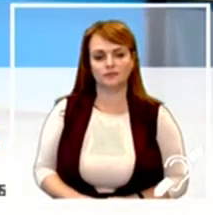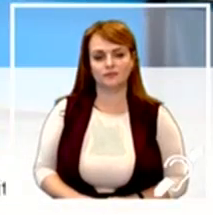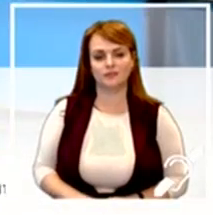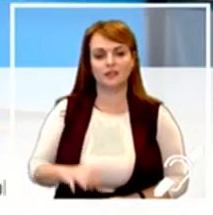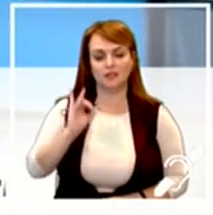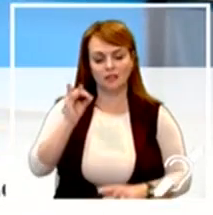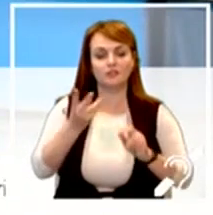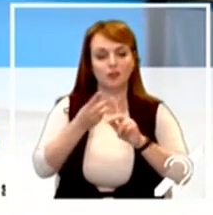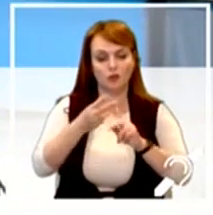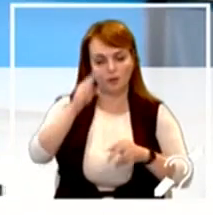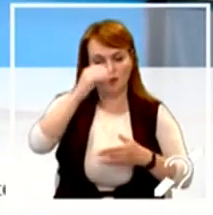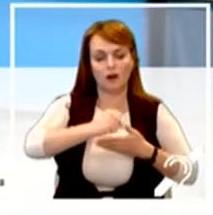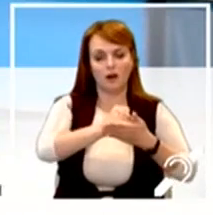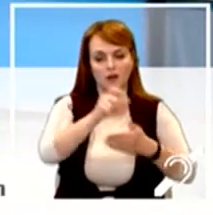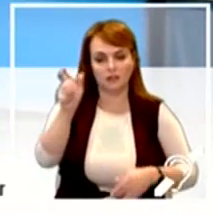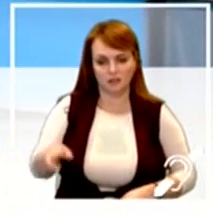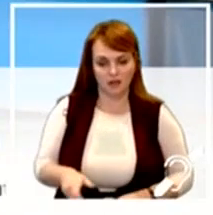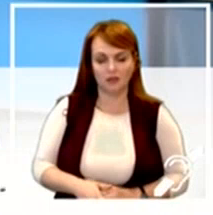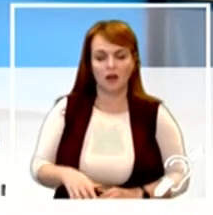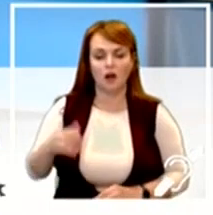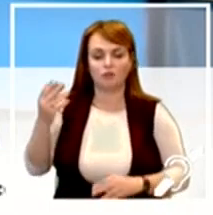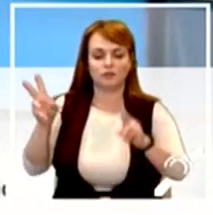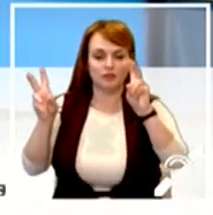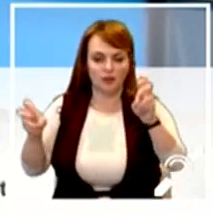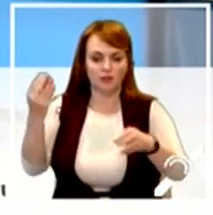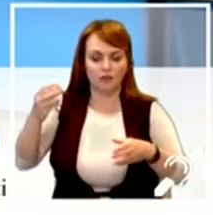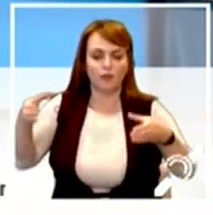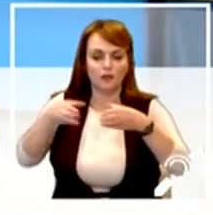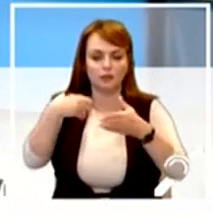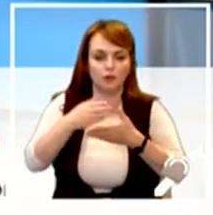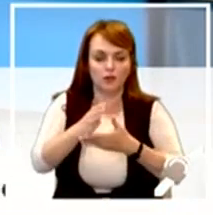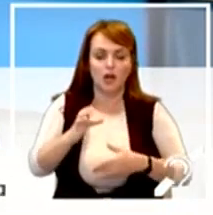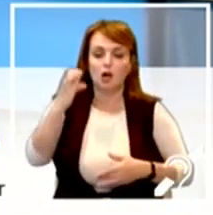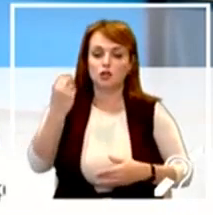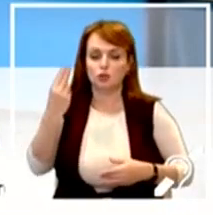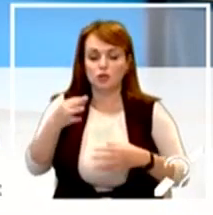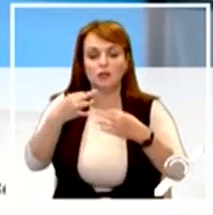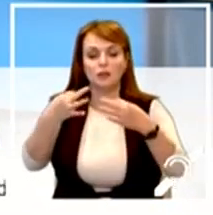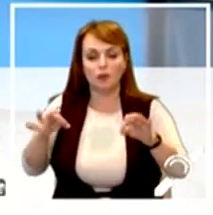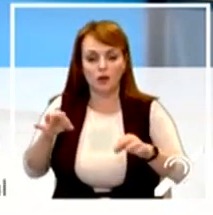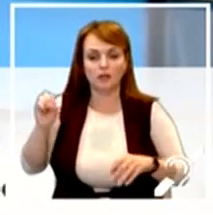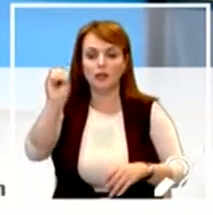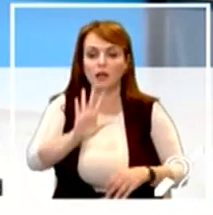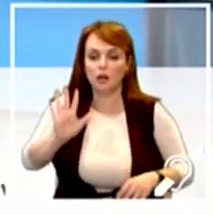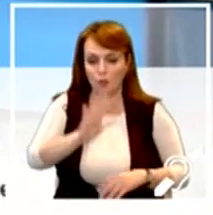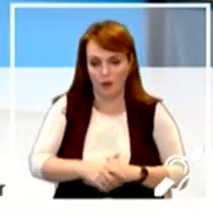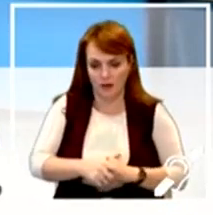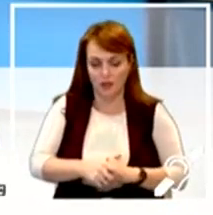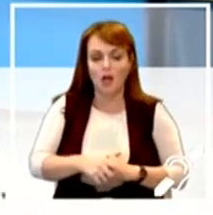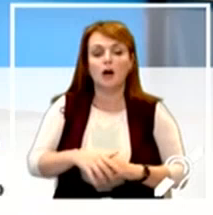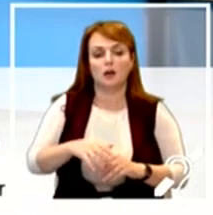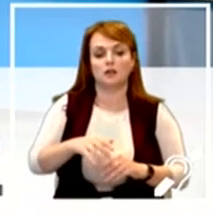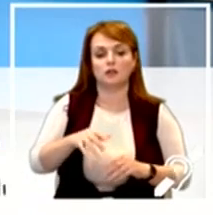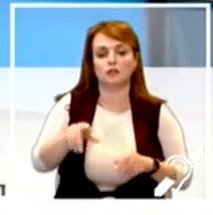Și Vadim Brânzaniu, candidatul Partidului Social Democrat European pentru funcția de primar general al municipiului Chișinău, s-a lansat astăzi în campania